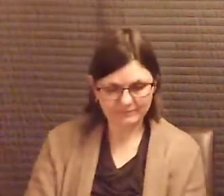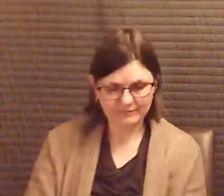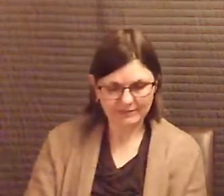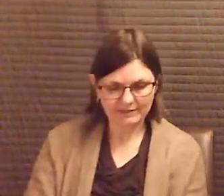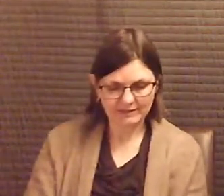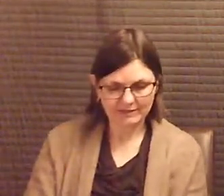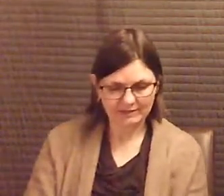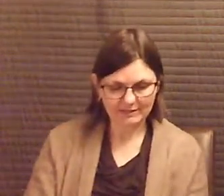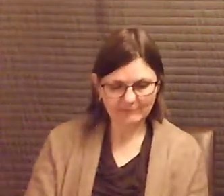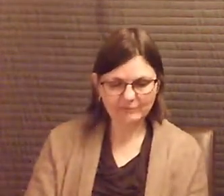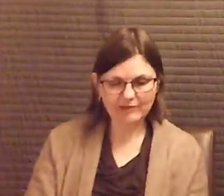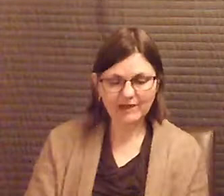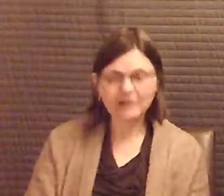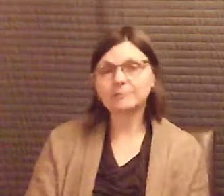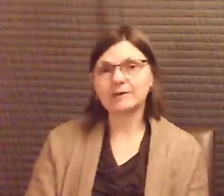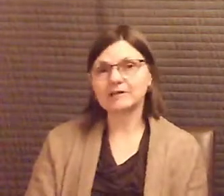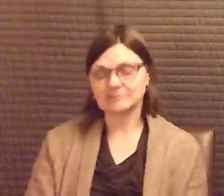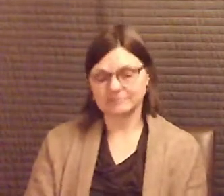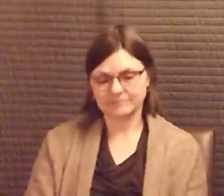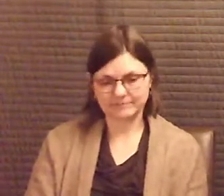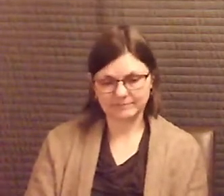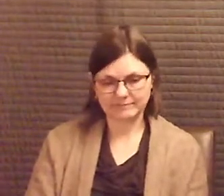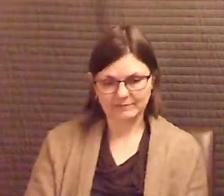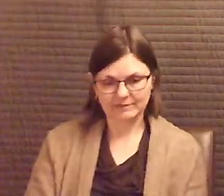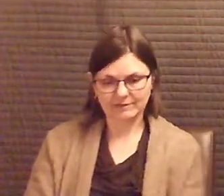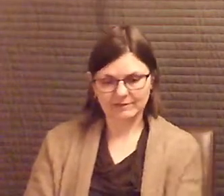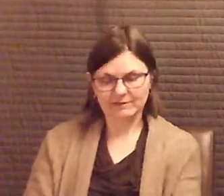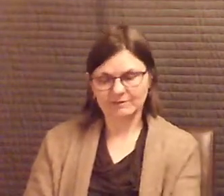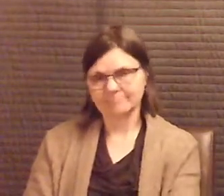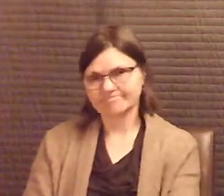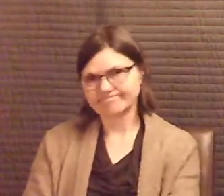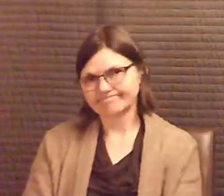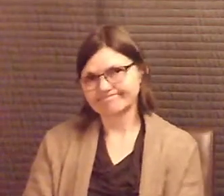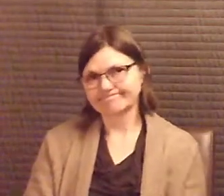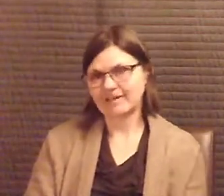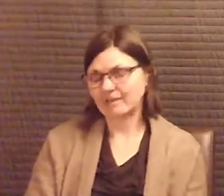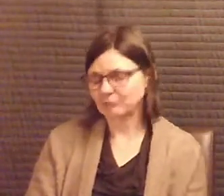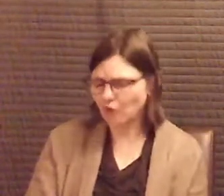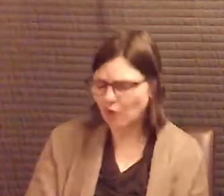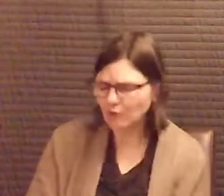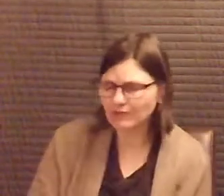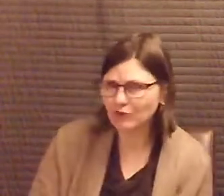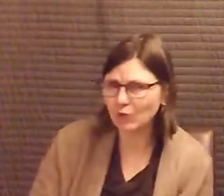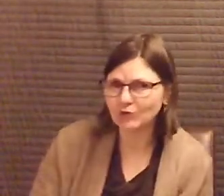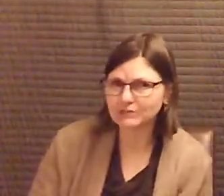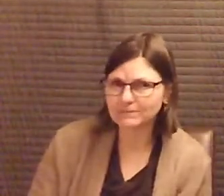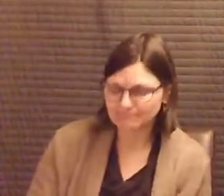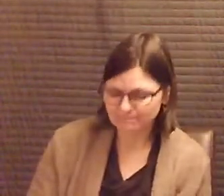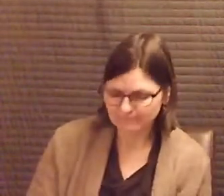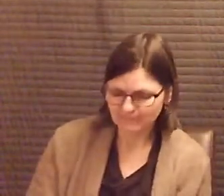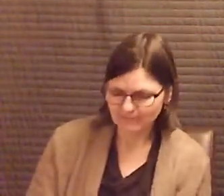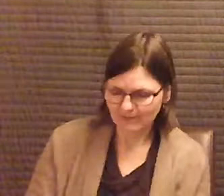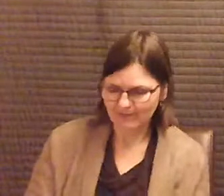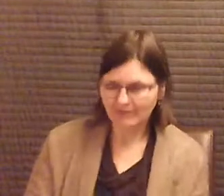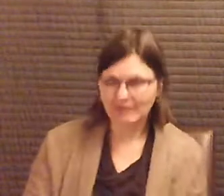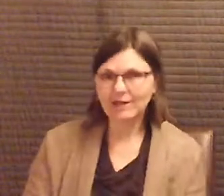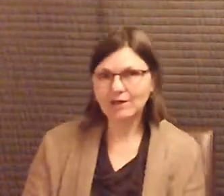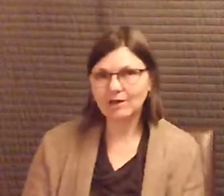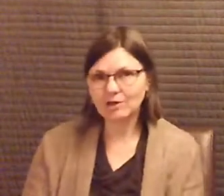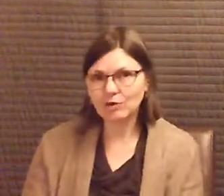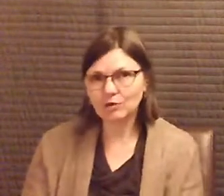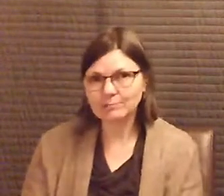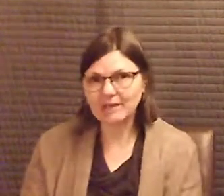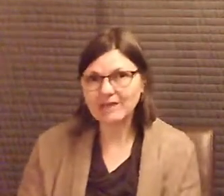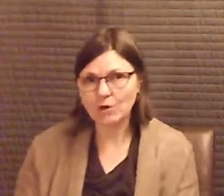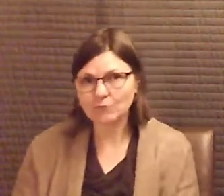plus dus manager at dit vaker gepreekt ik al zei geheugen zon ik heb zo veel gooit wat pitching en echa